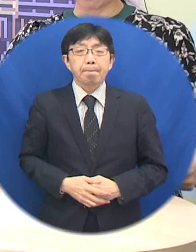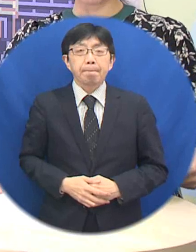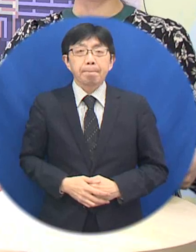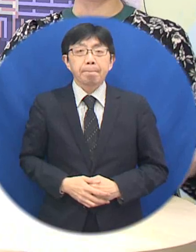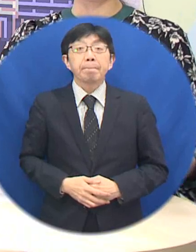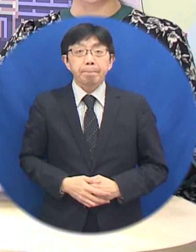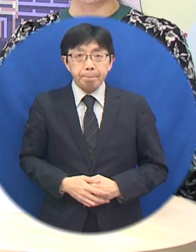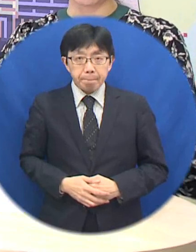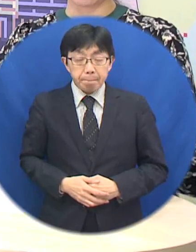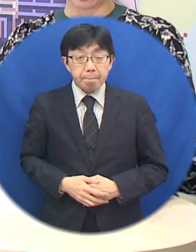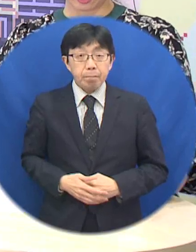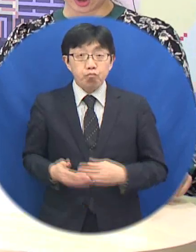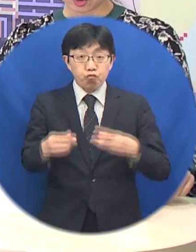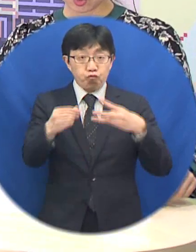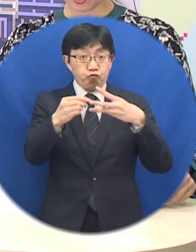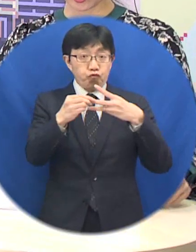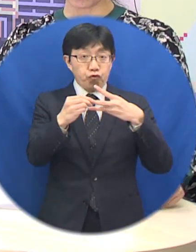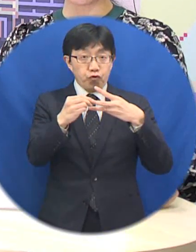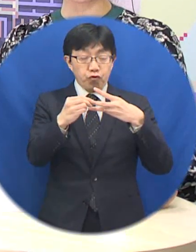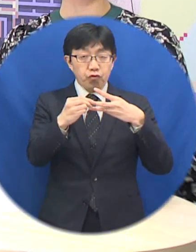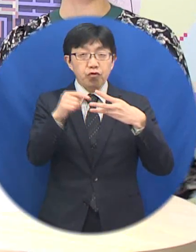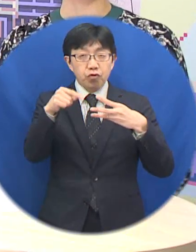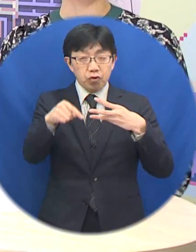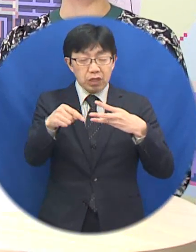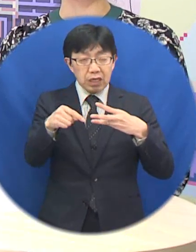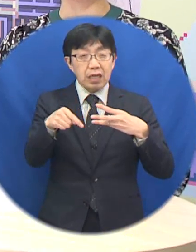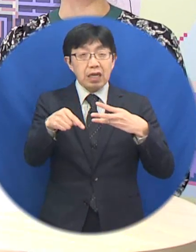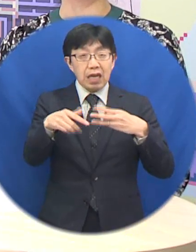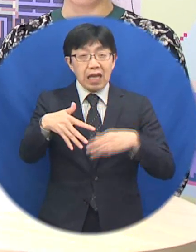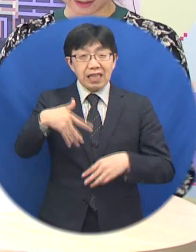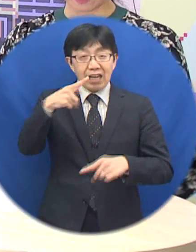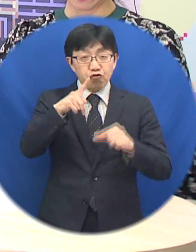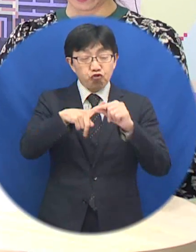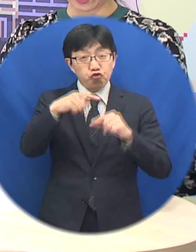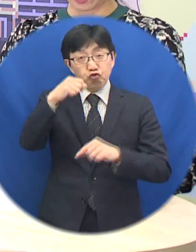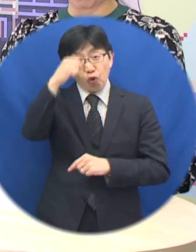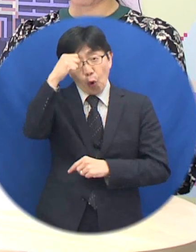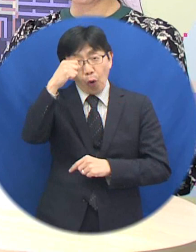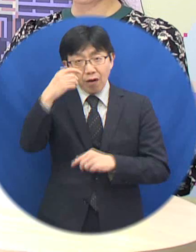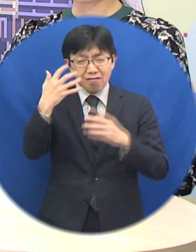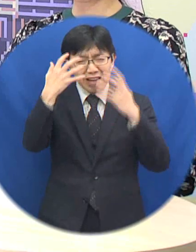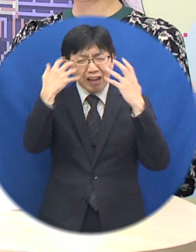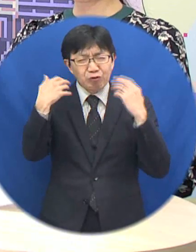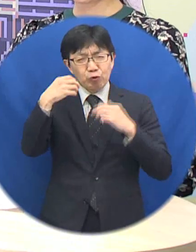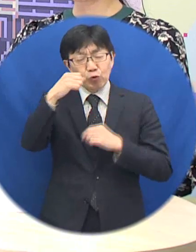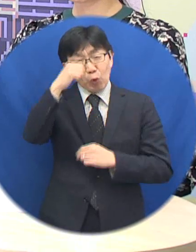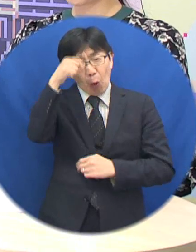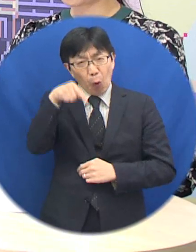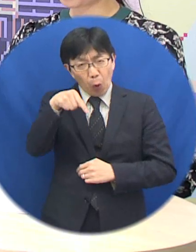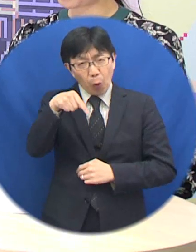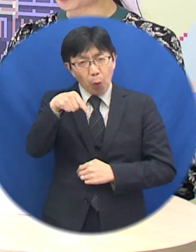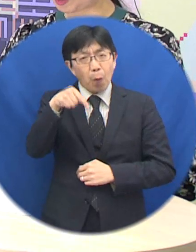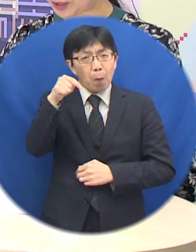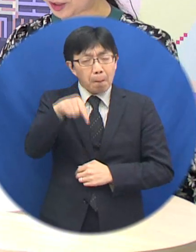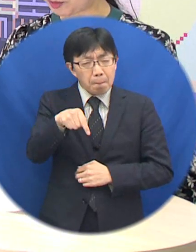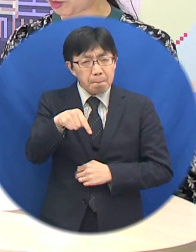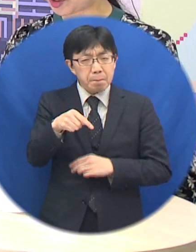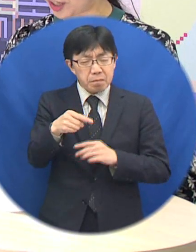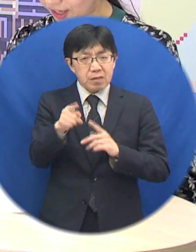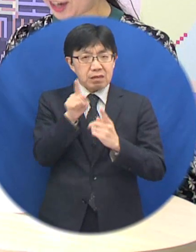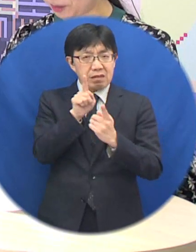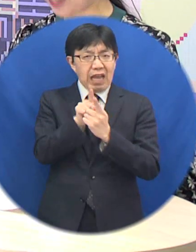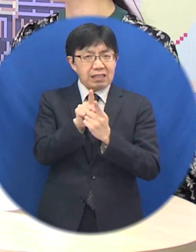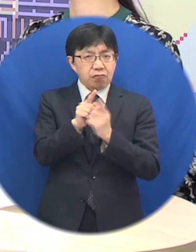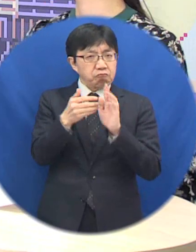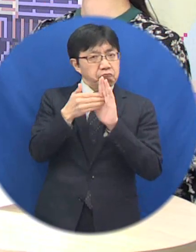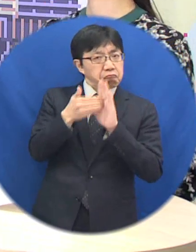さあでは続いて熱中症対策事業についてです。これからどんどん暑くなってくるんだろうなという、もうすで